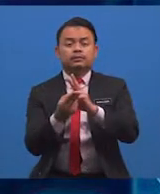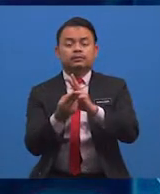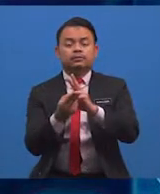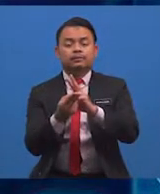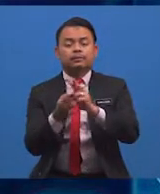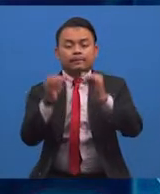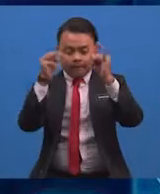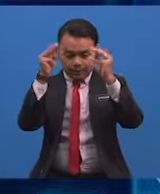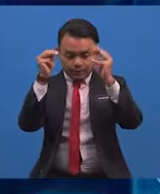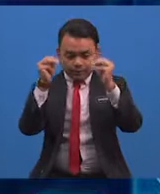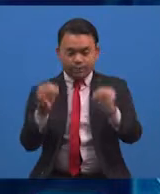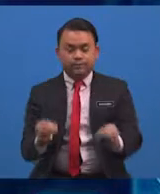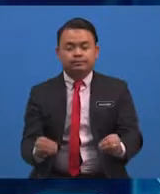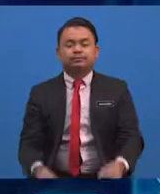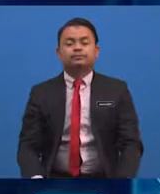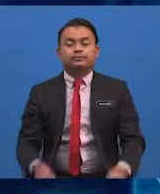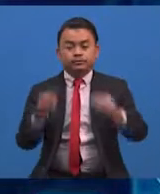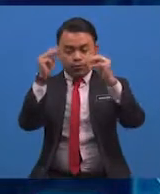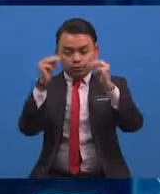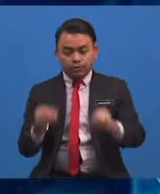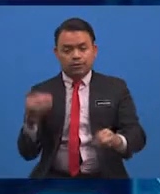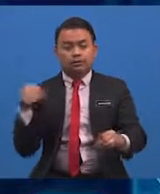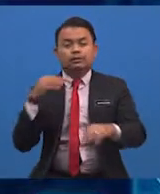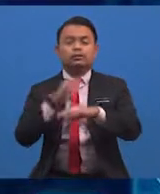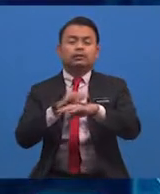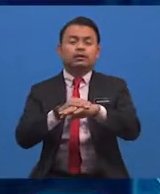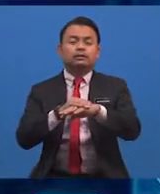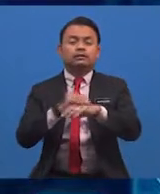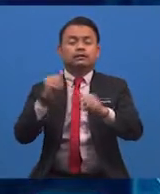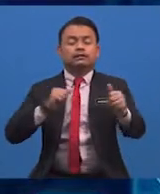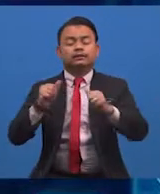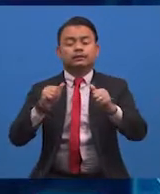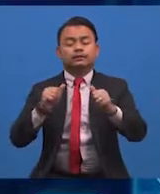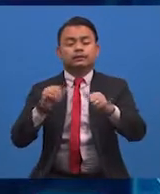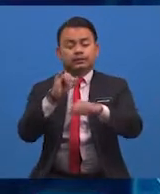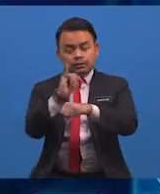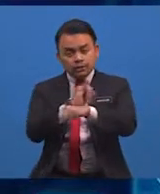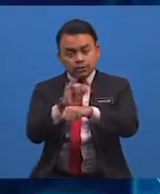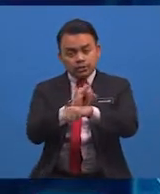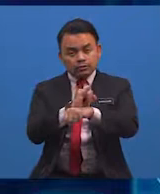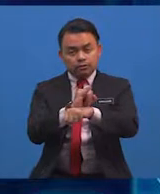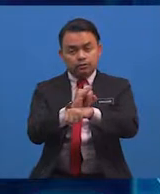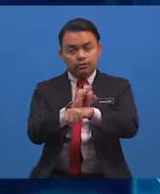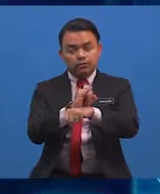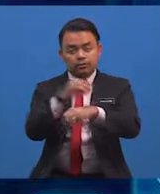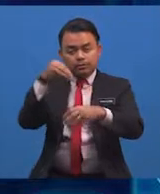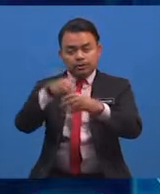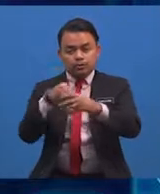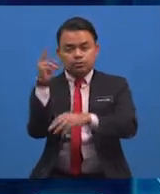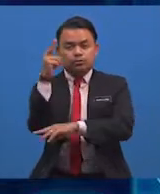ini dengan pelbagai aktiviti. Aktiviti perindustrian, penerokaan hutan, membakar